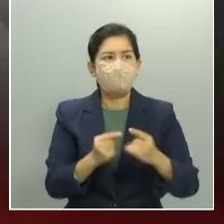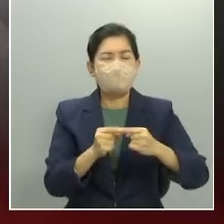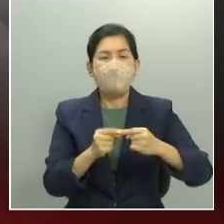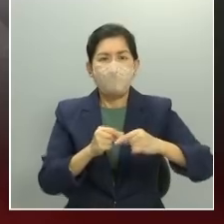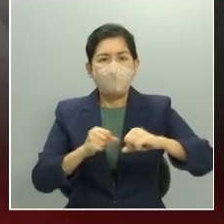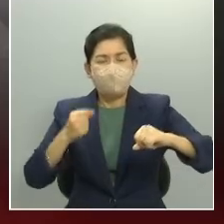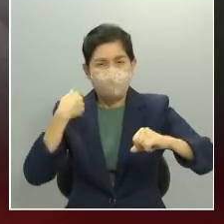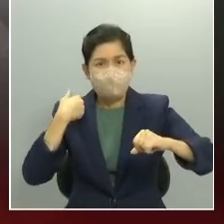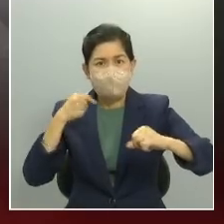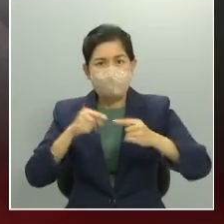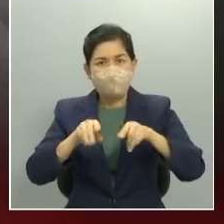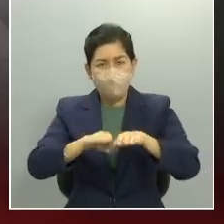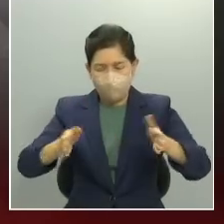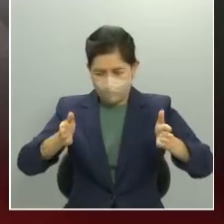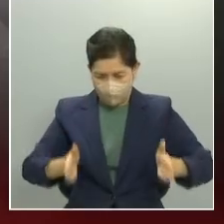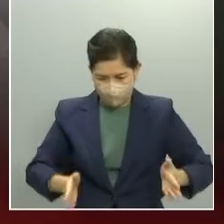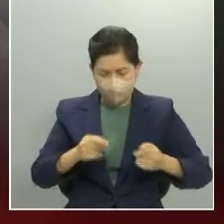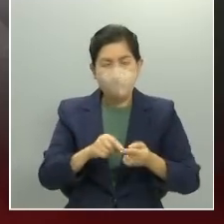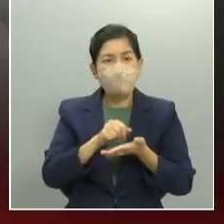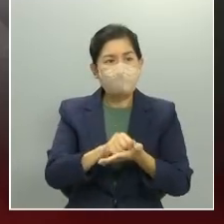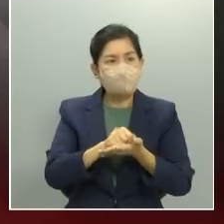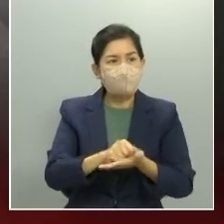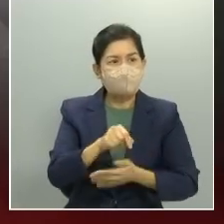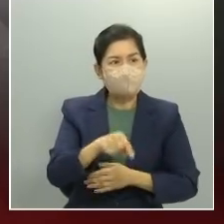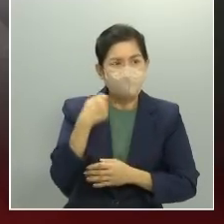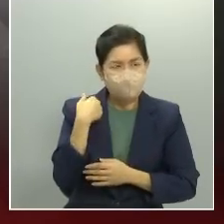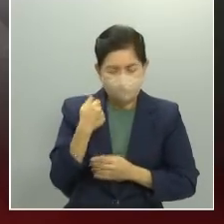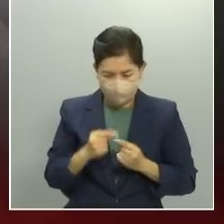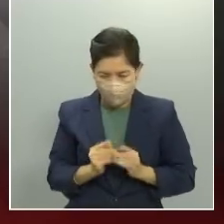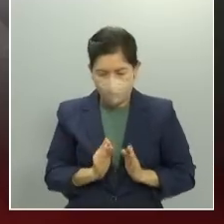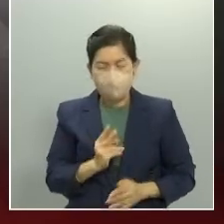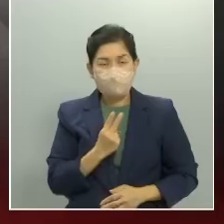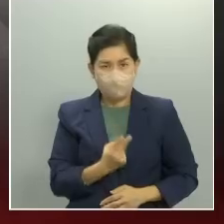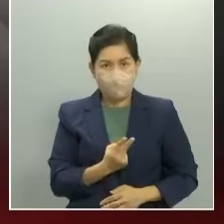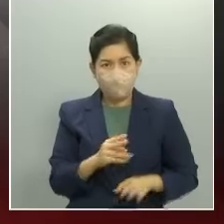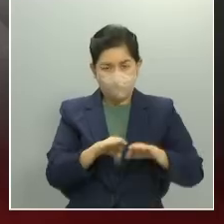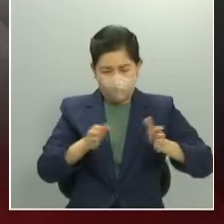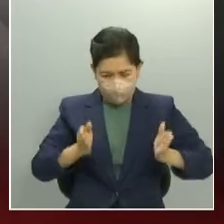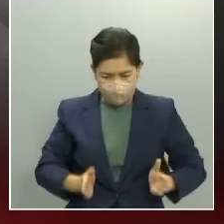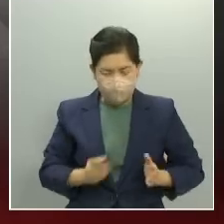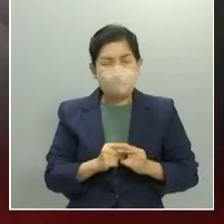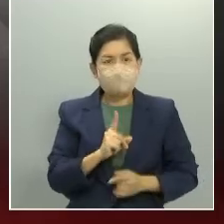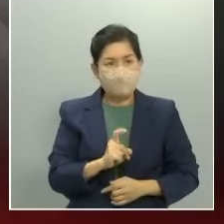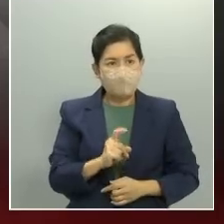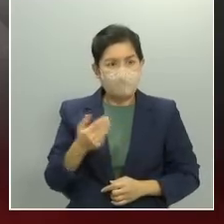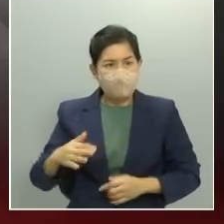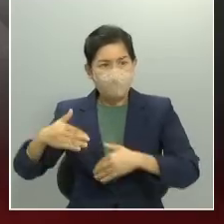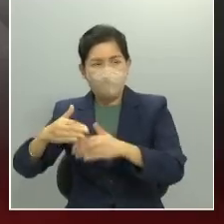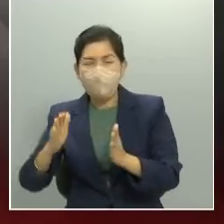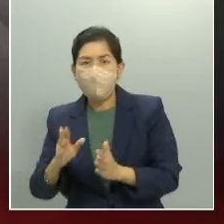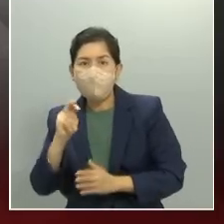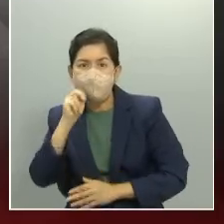หลบอยู่ตรงนั้นหรือออกมาไม่ได้หรืออย่างไรจุดที่เป็นห้องน้ำนี่คือเข้าไปเข้าห้องน้ำแล้วเสียชีวิตอยู่